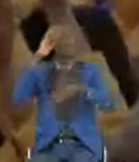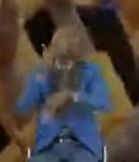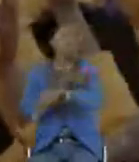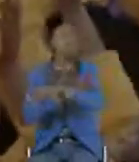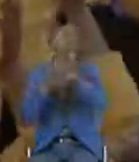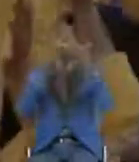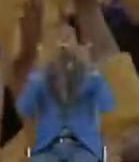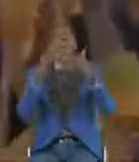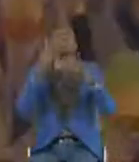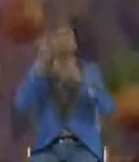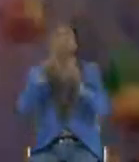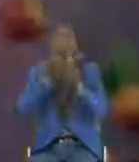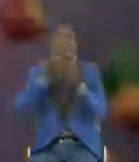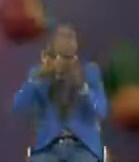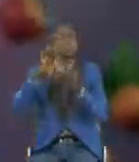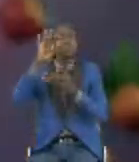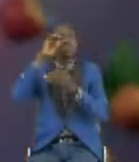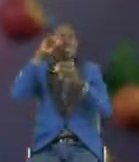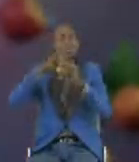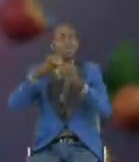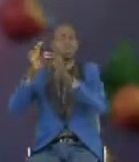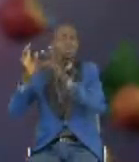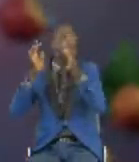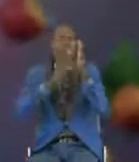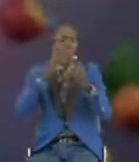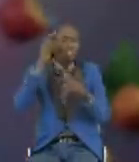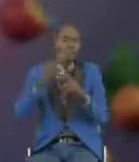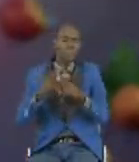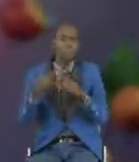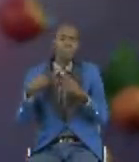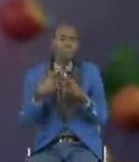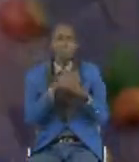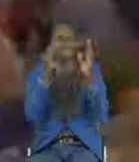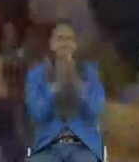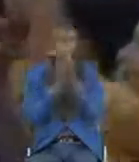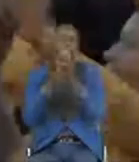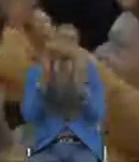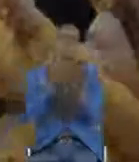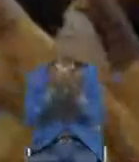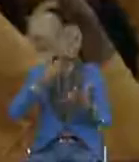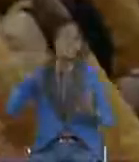Merci Saint-Esprit. Au nom de Jésus, nous prions.